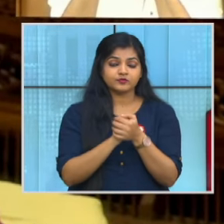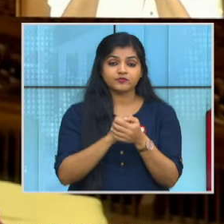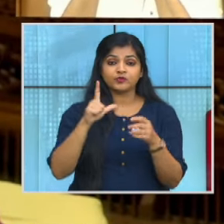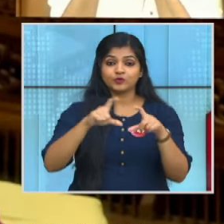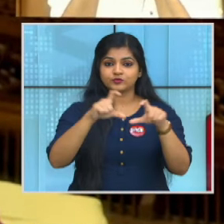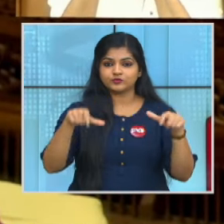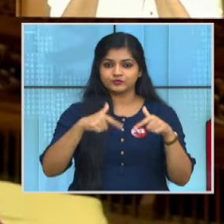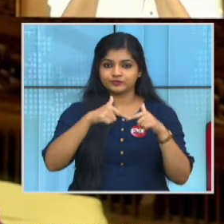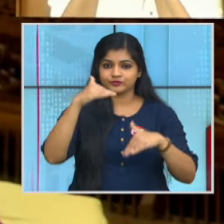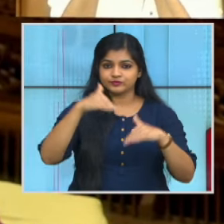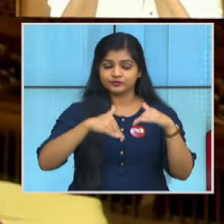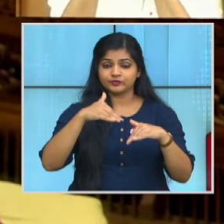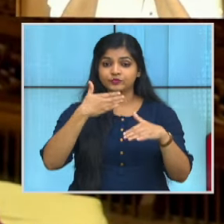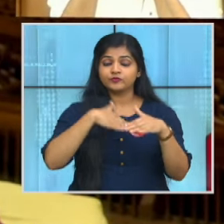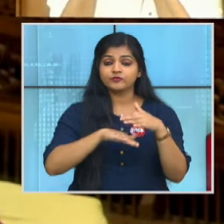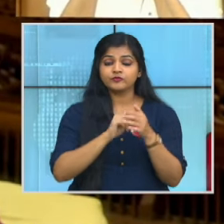ലോക്സഭാ തെരഞ്ഞെടുപ്പിൽ